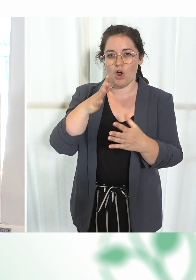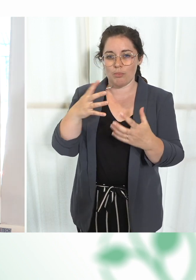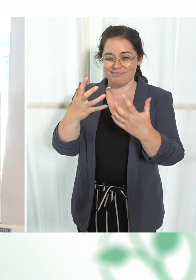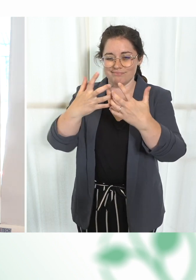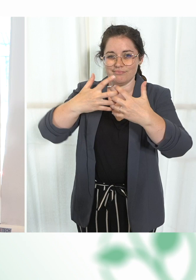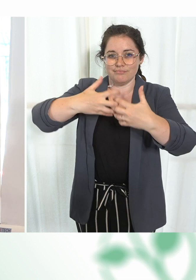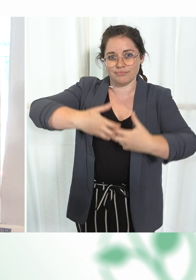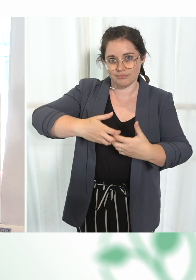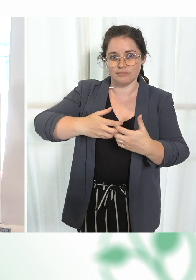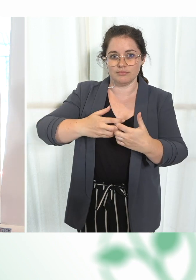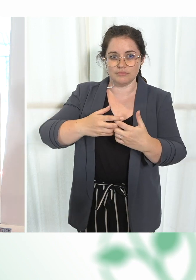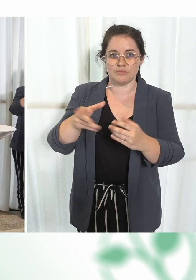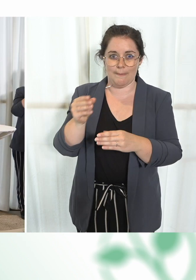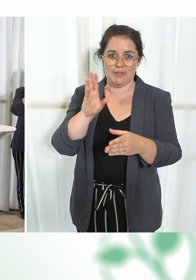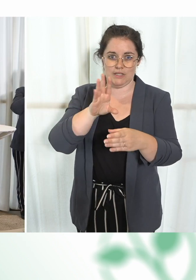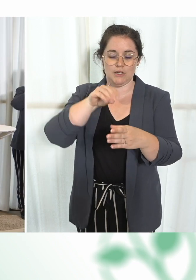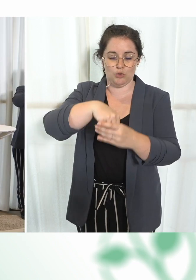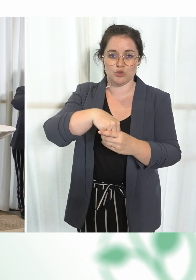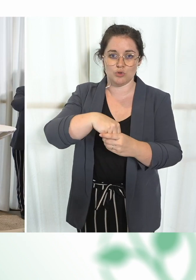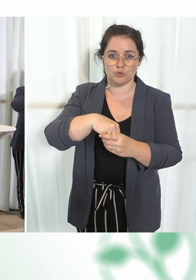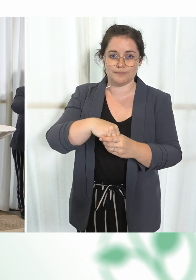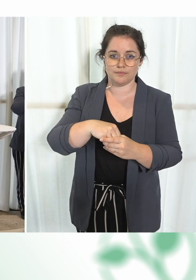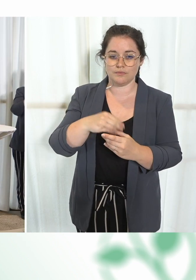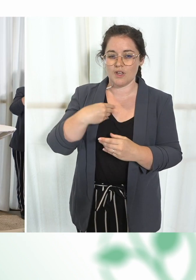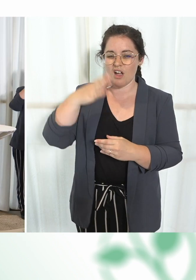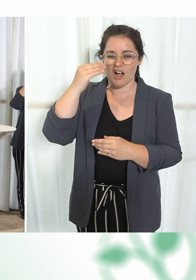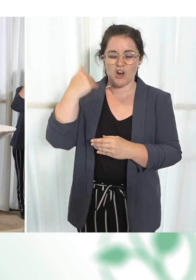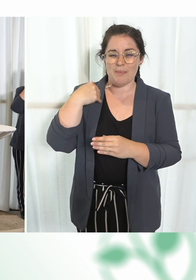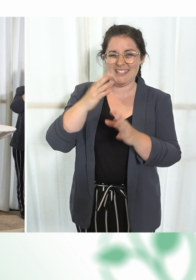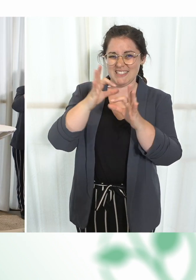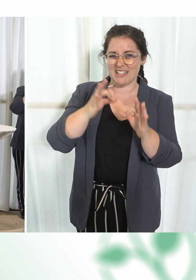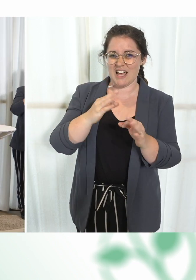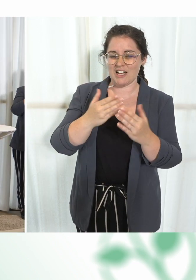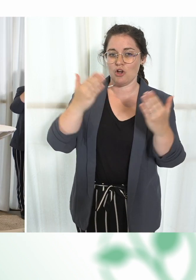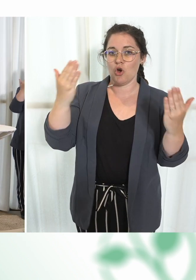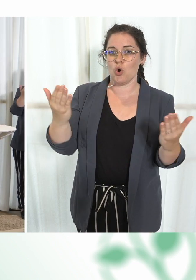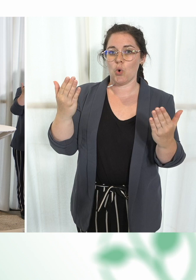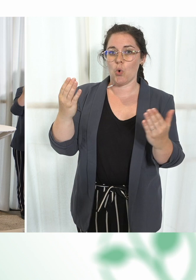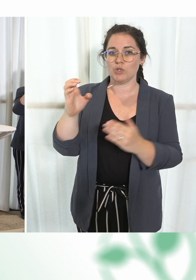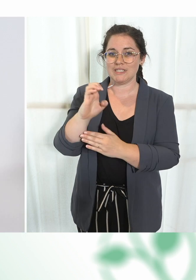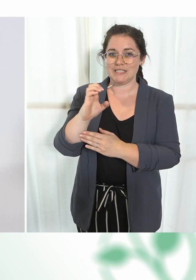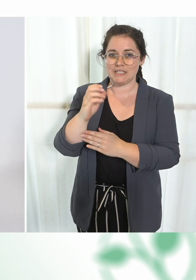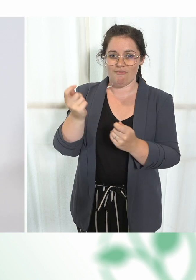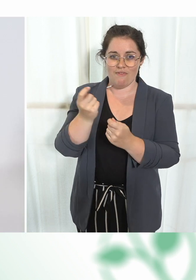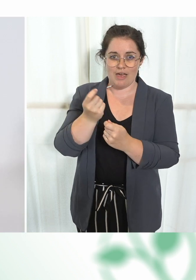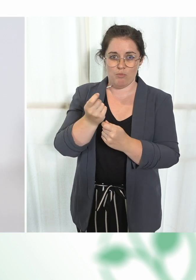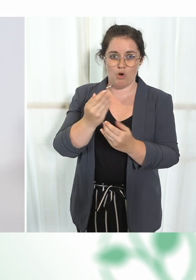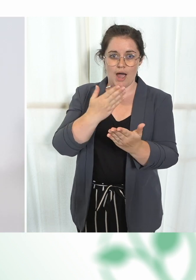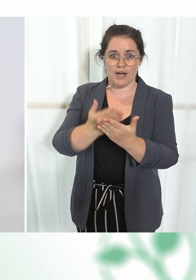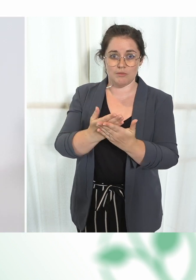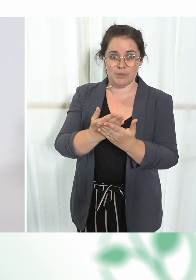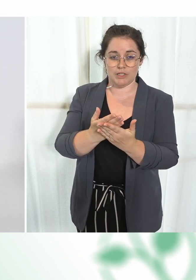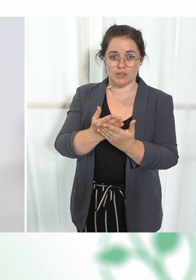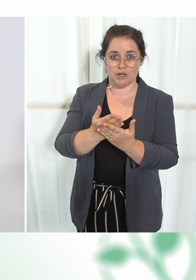mit Inklusion. Ich glaube, in den letzten Tagen waren in den Nachrichten, dass ein großer E-Commerce-Anbieter fast schon durch die